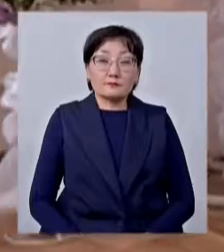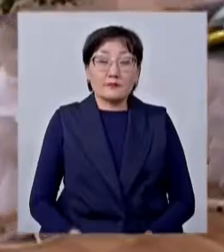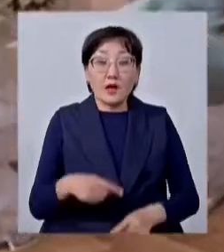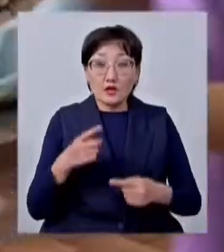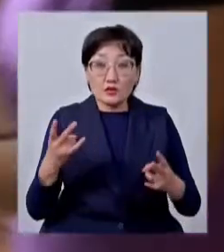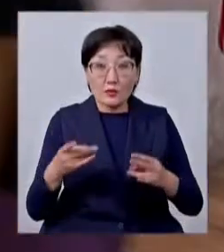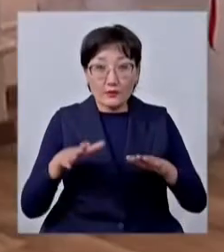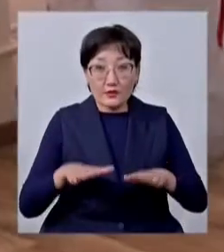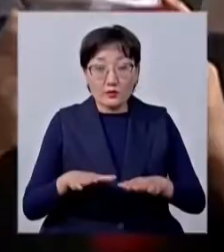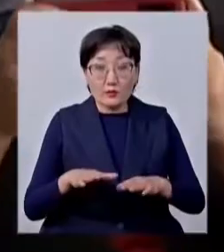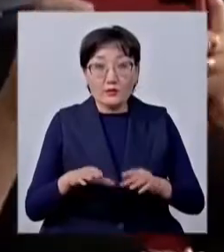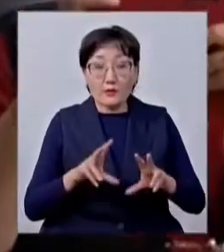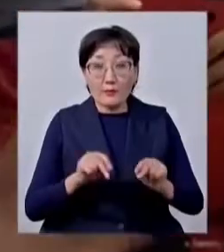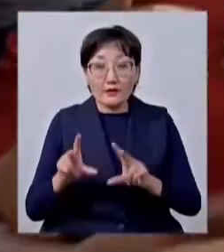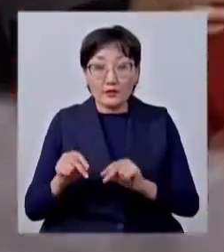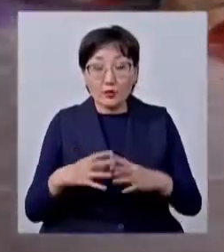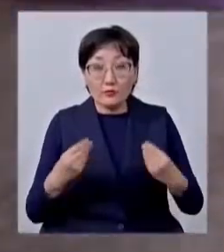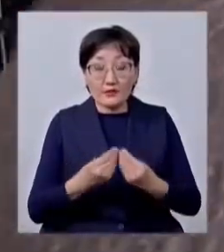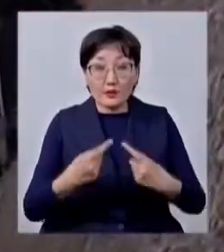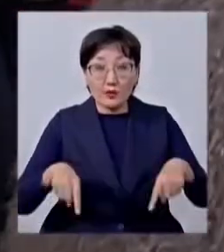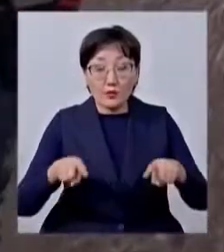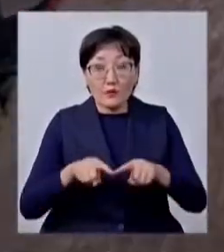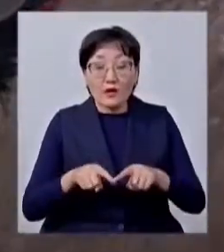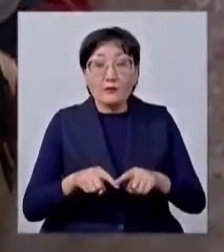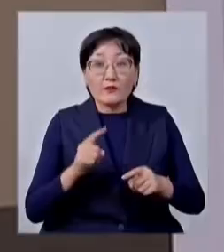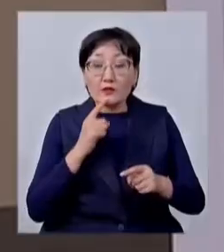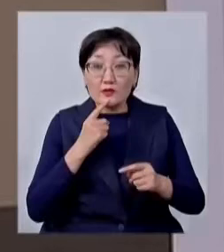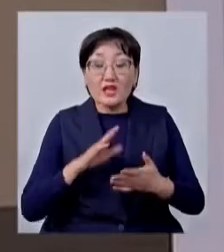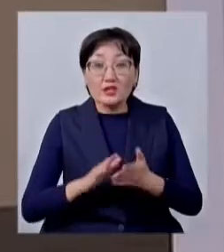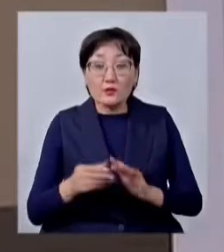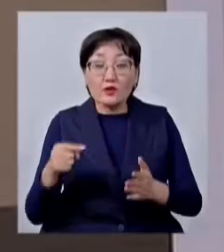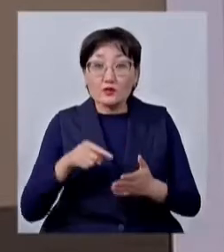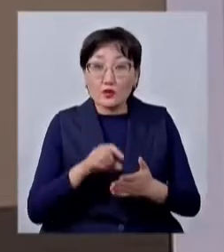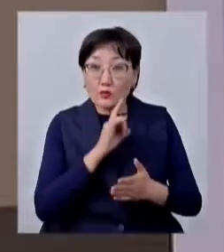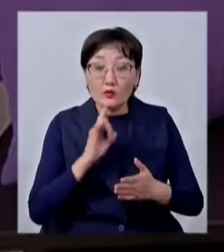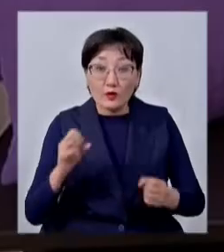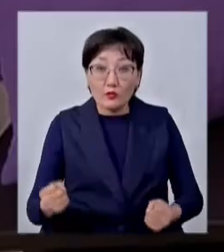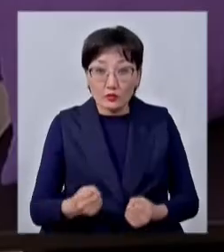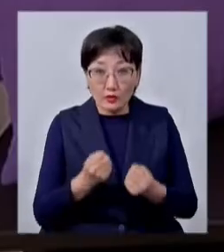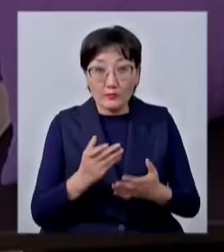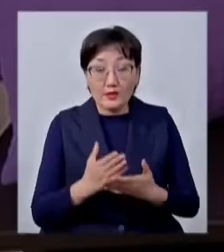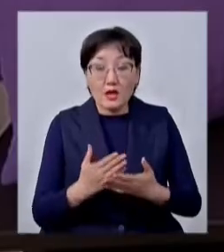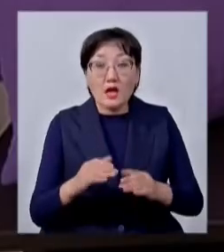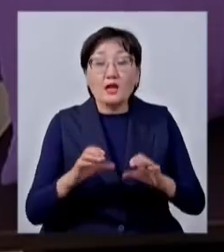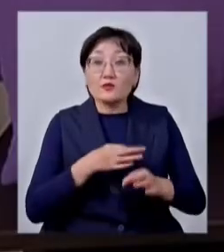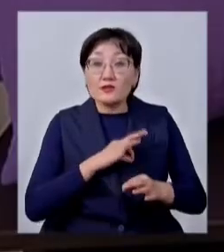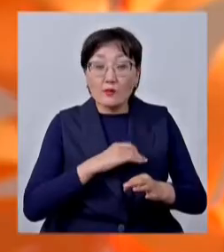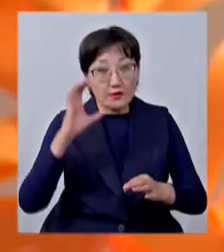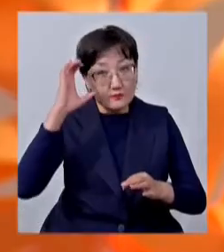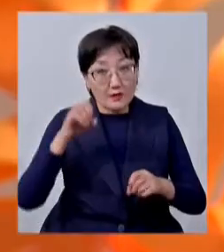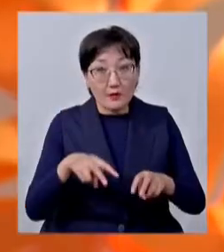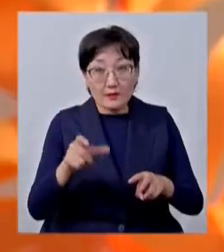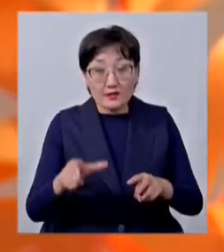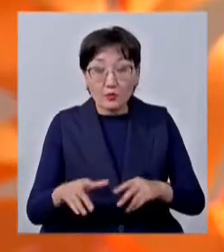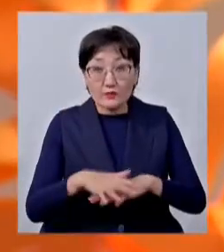Айта кетейін, жергілікті бақытты отбасы орталығы қиналғанға демеу болып, көмек сұрағанға қолдау білдіріп келеді. Онда заңгер, психолог маманы